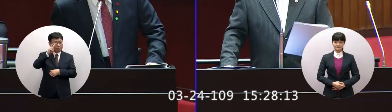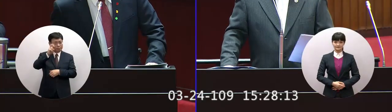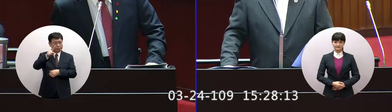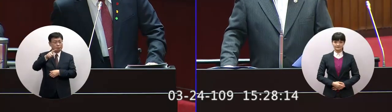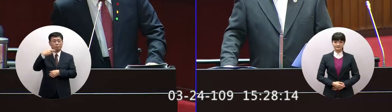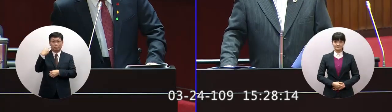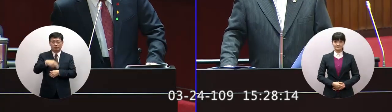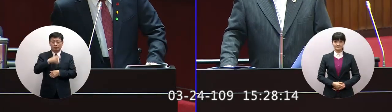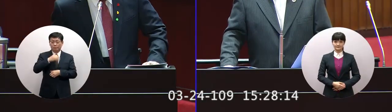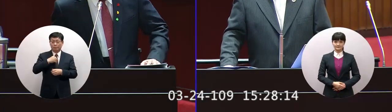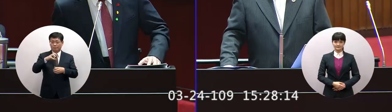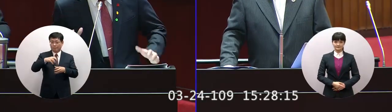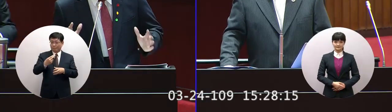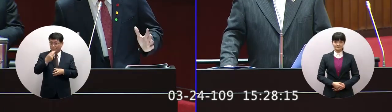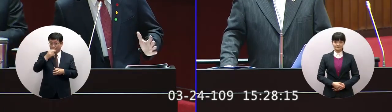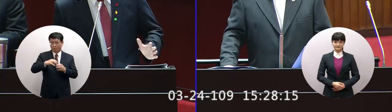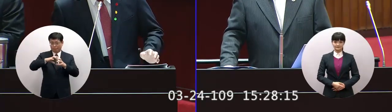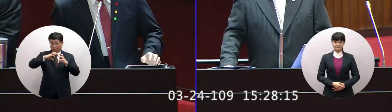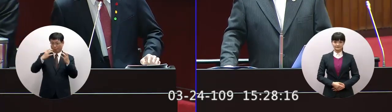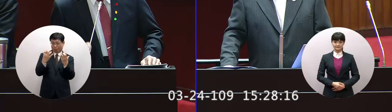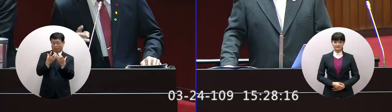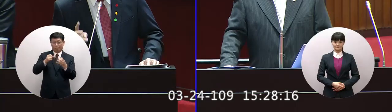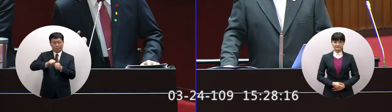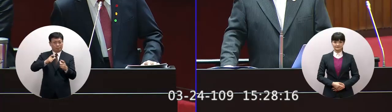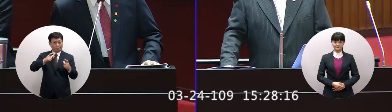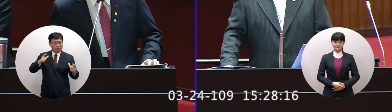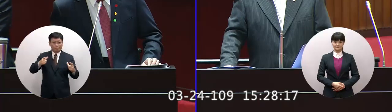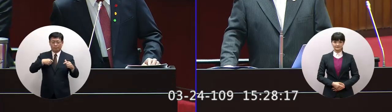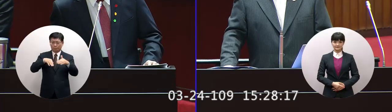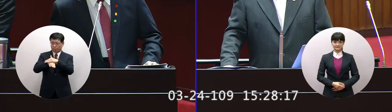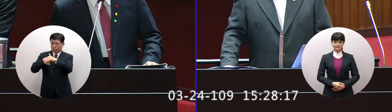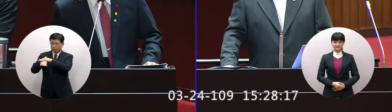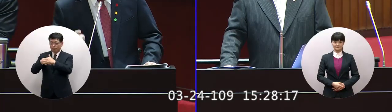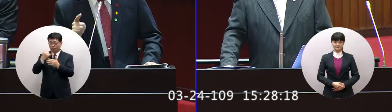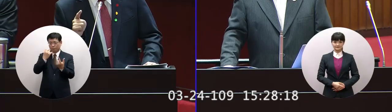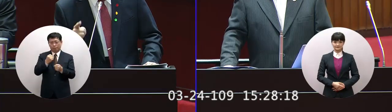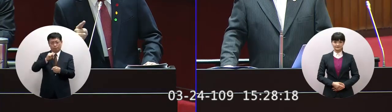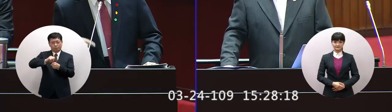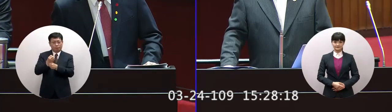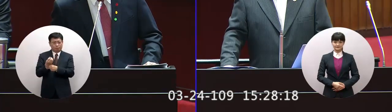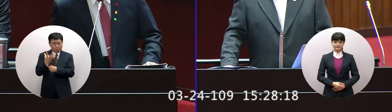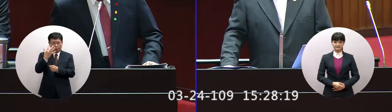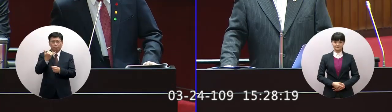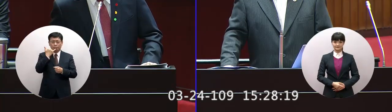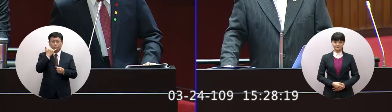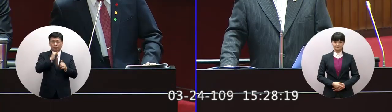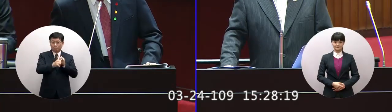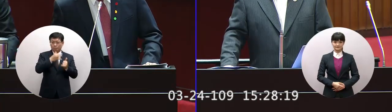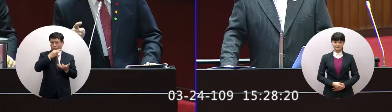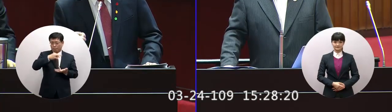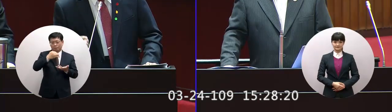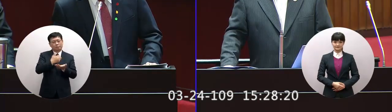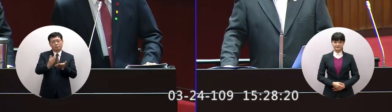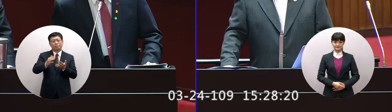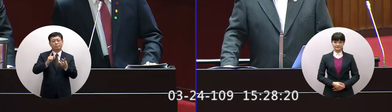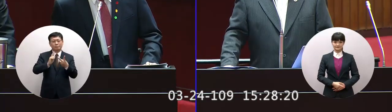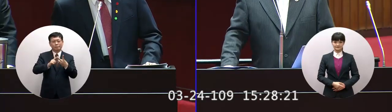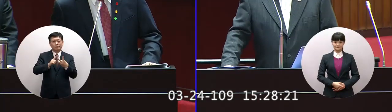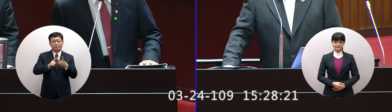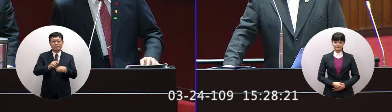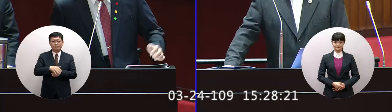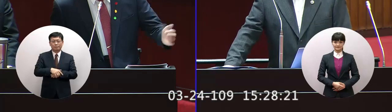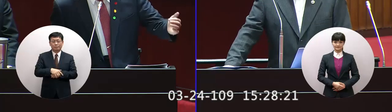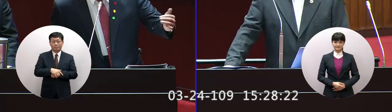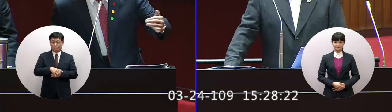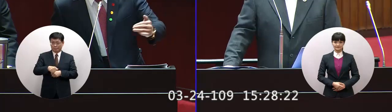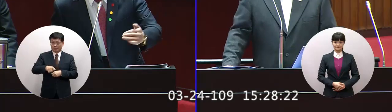而且呢，燃气槽扩大以后，然后安全存量提高，来解决社会的疑虑。第二个呢，